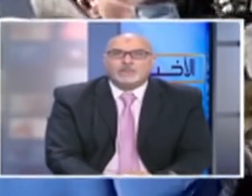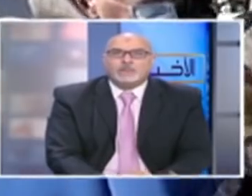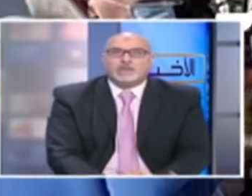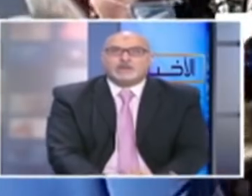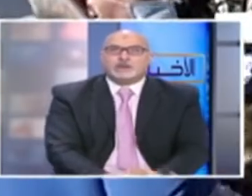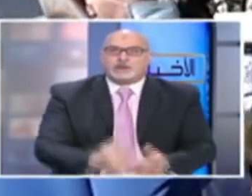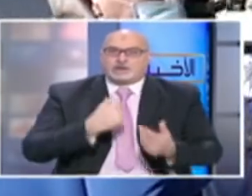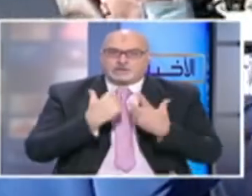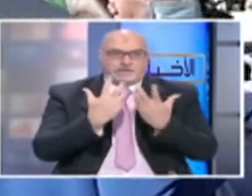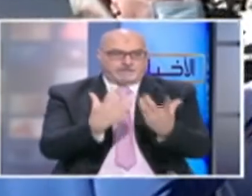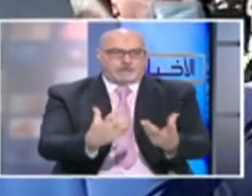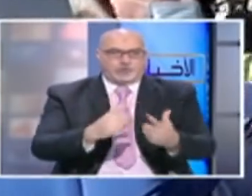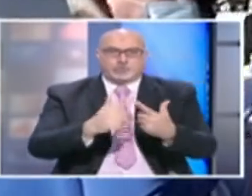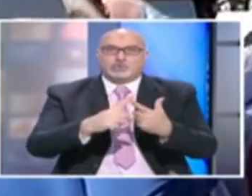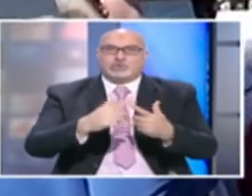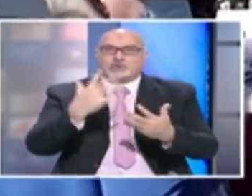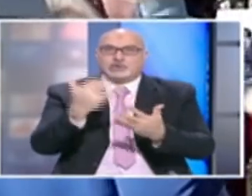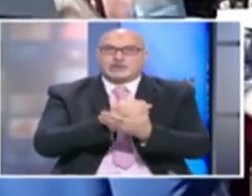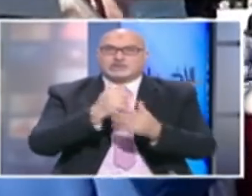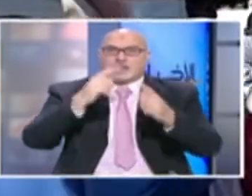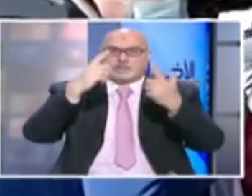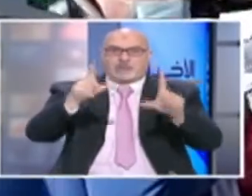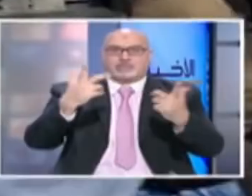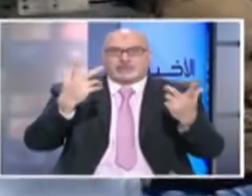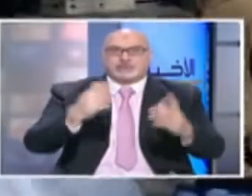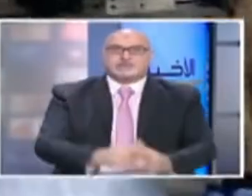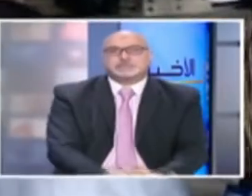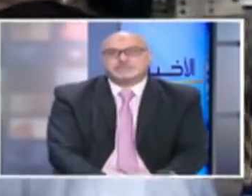مستمر لغاية التحرير الكامل للأراضي الصحراوية.